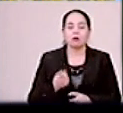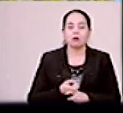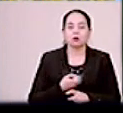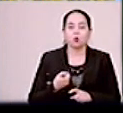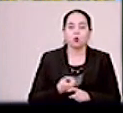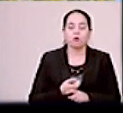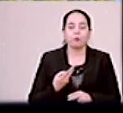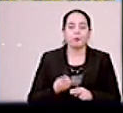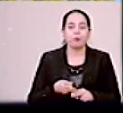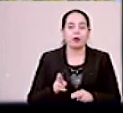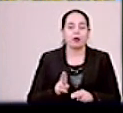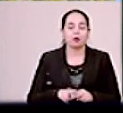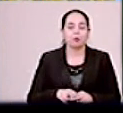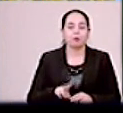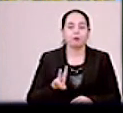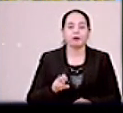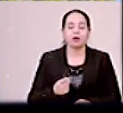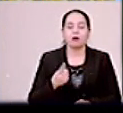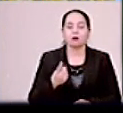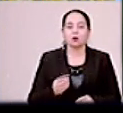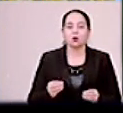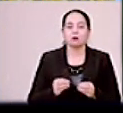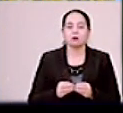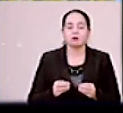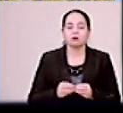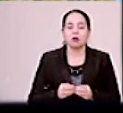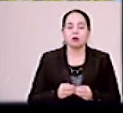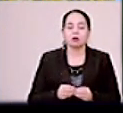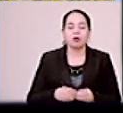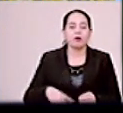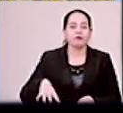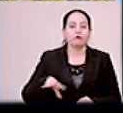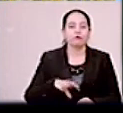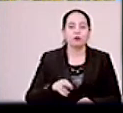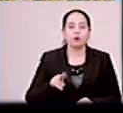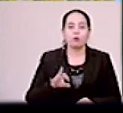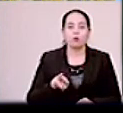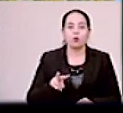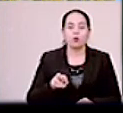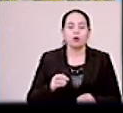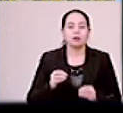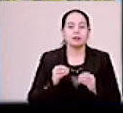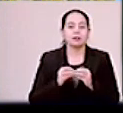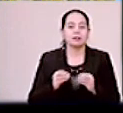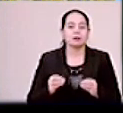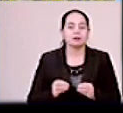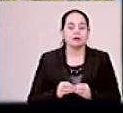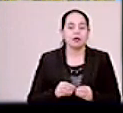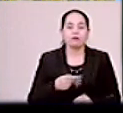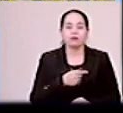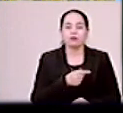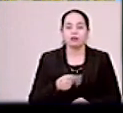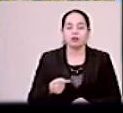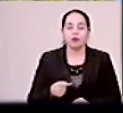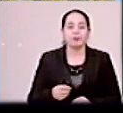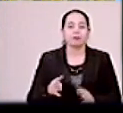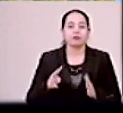картофель. Поэтому на 1/10, значит, все поле 10/10,